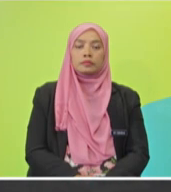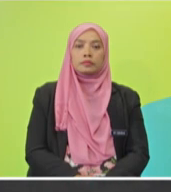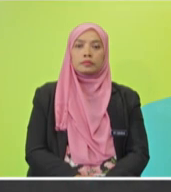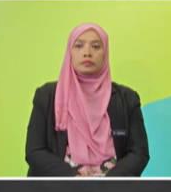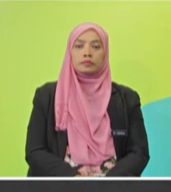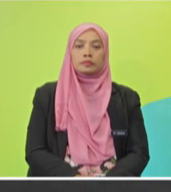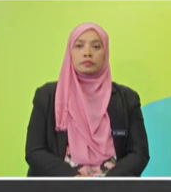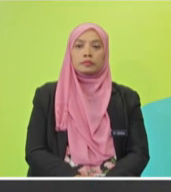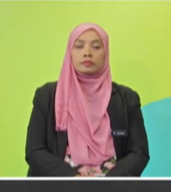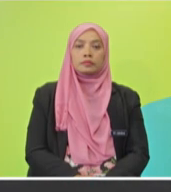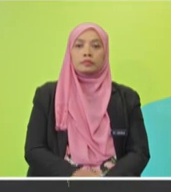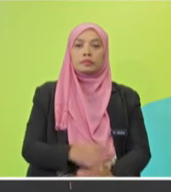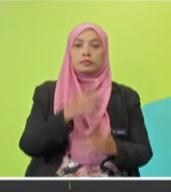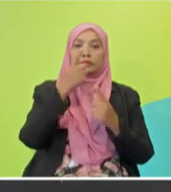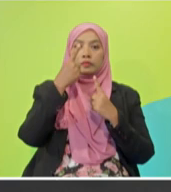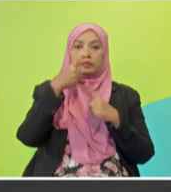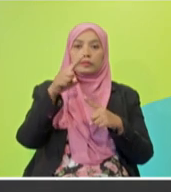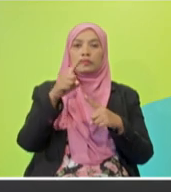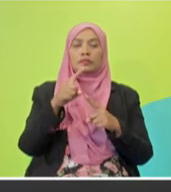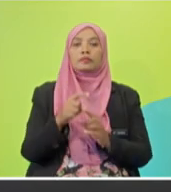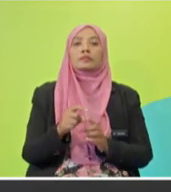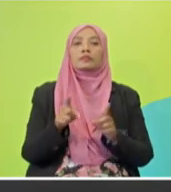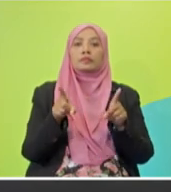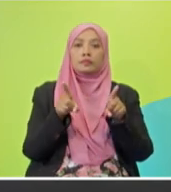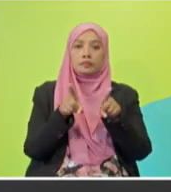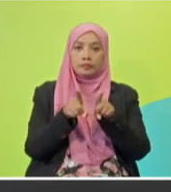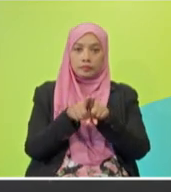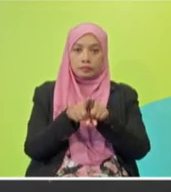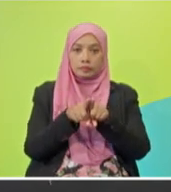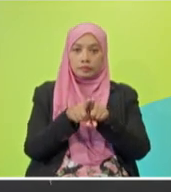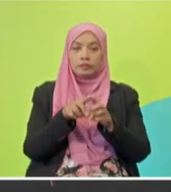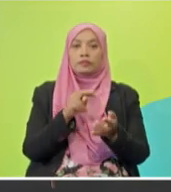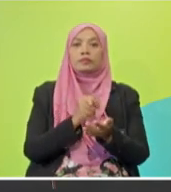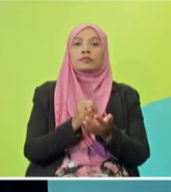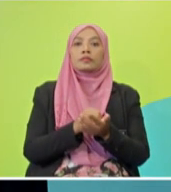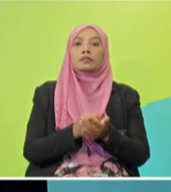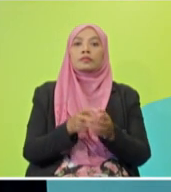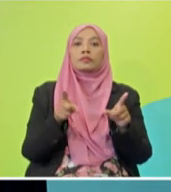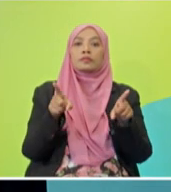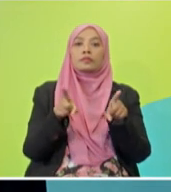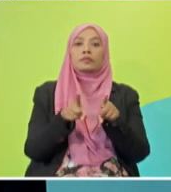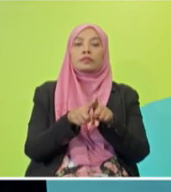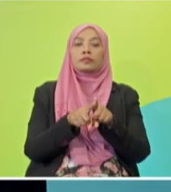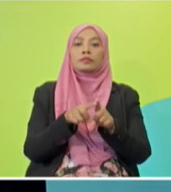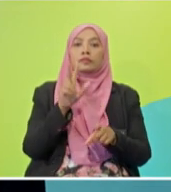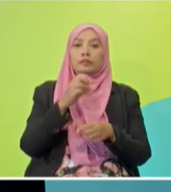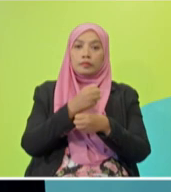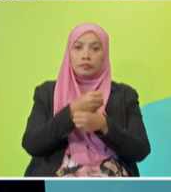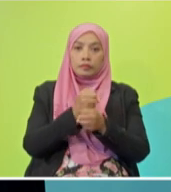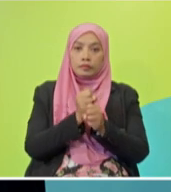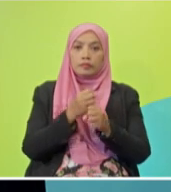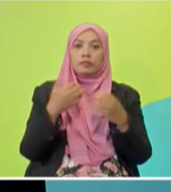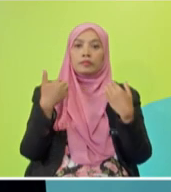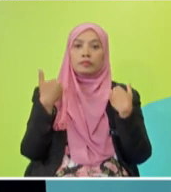24. Yeah. Jadi ketiga-tiga ini adalah setara. Adalah nisbah setara. Jadi tiga-tiga bentuk ni adalah sama.